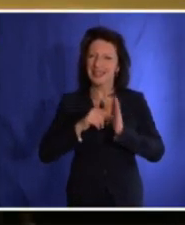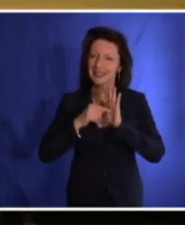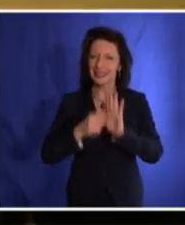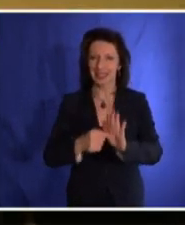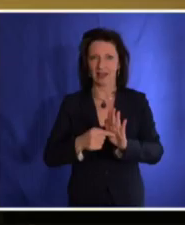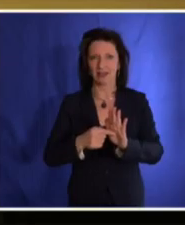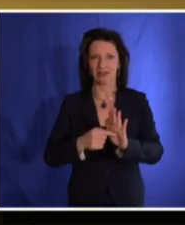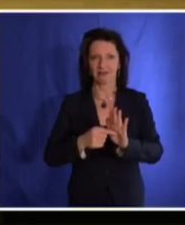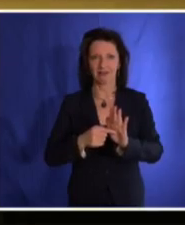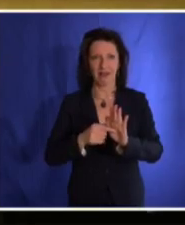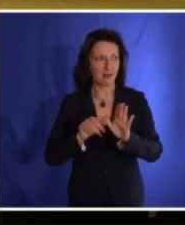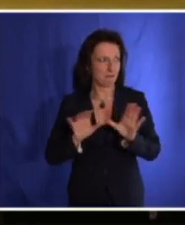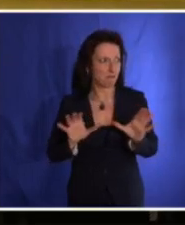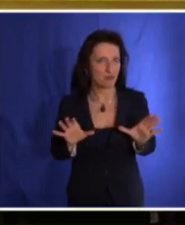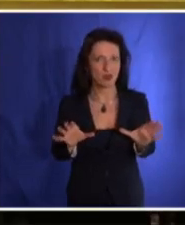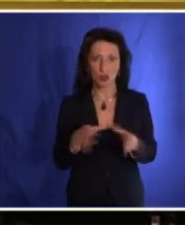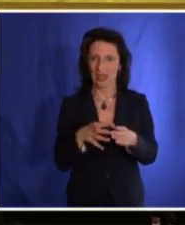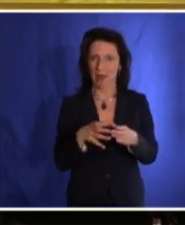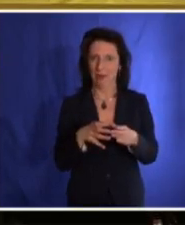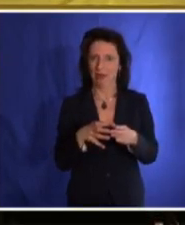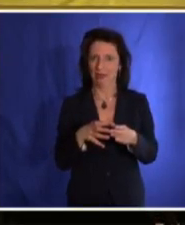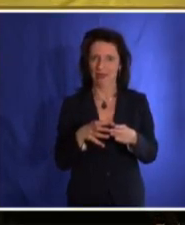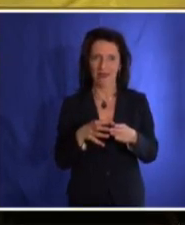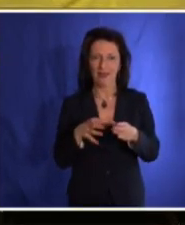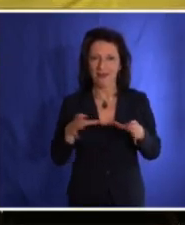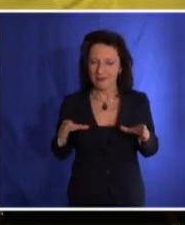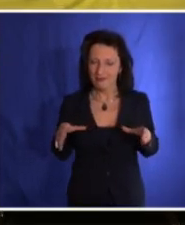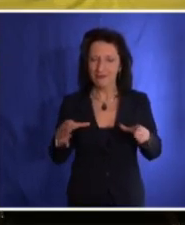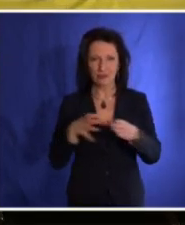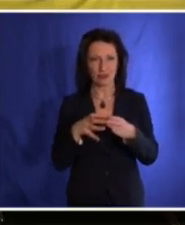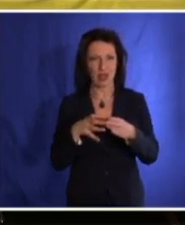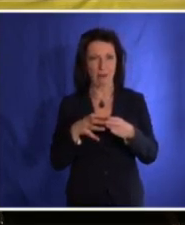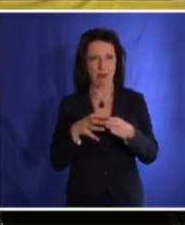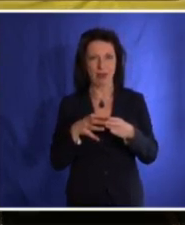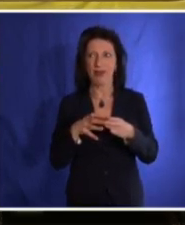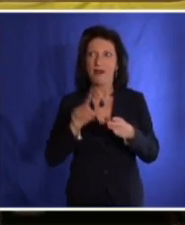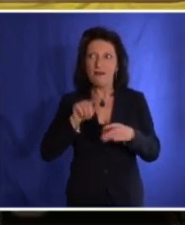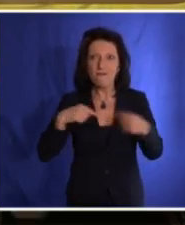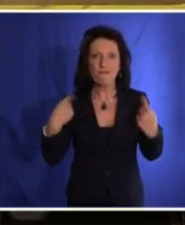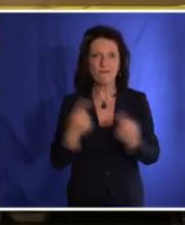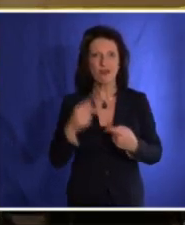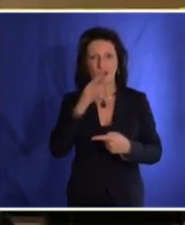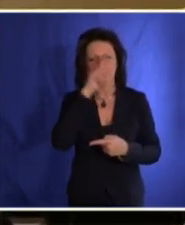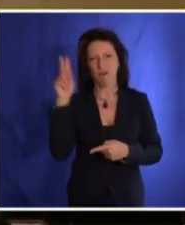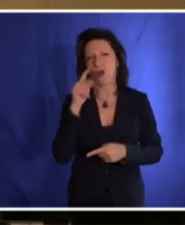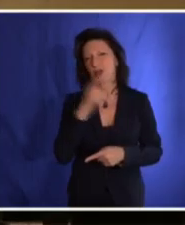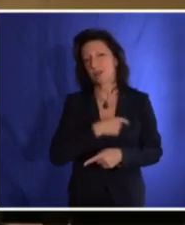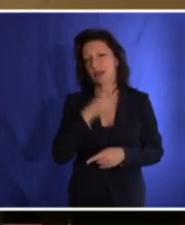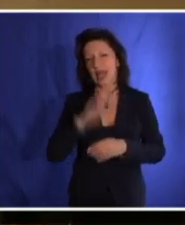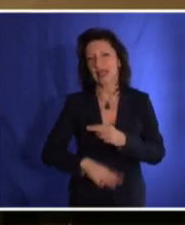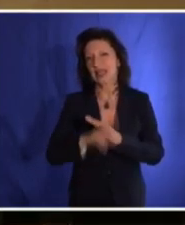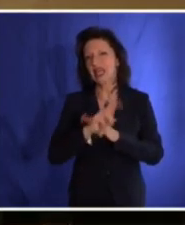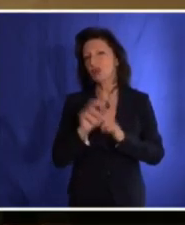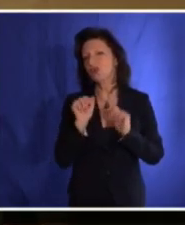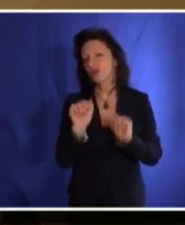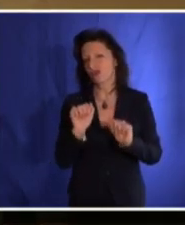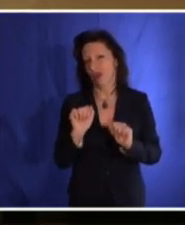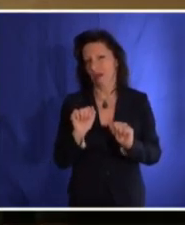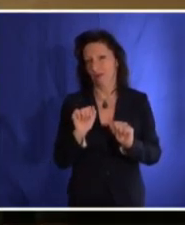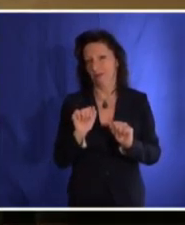allem die Geschlossenheit, die uns als Volkspartei Niederösterreich so auszeichnet. Bevor